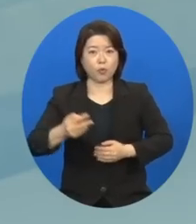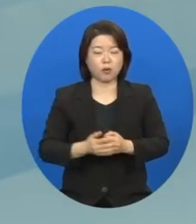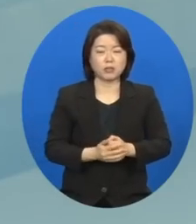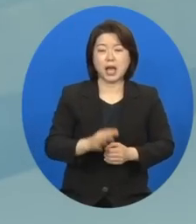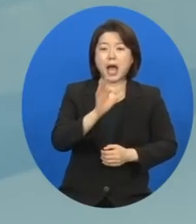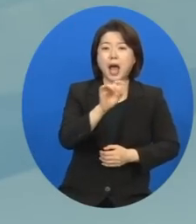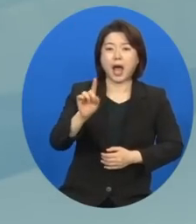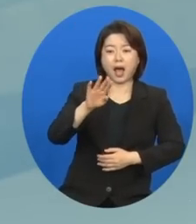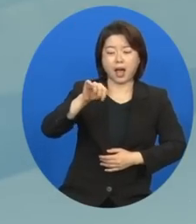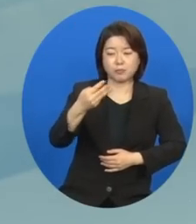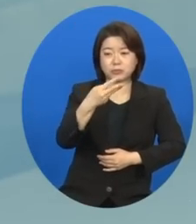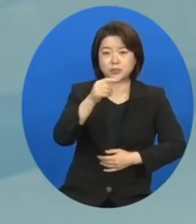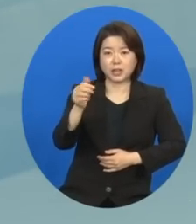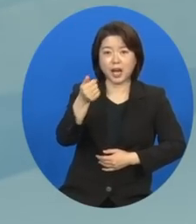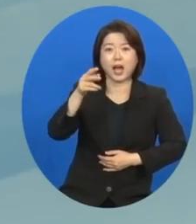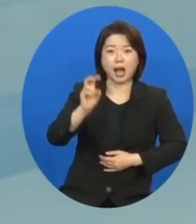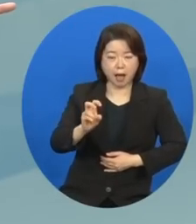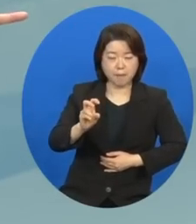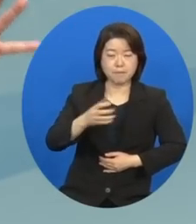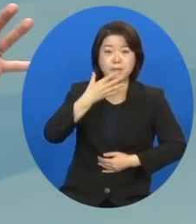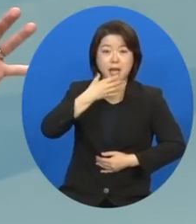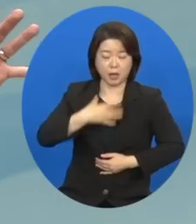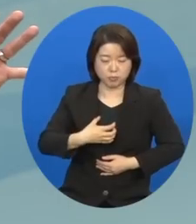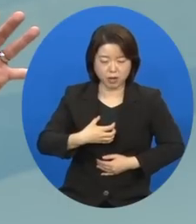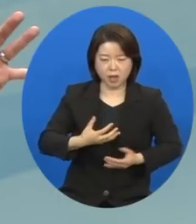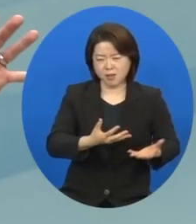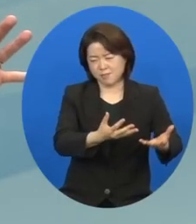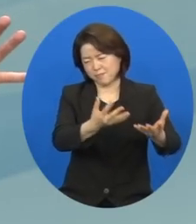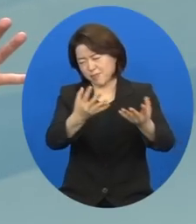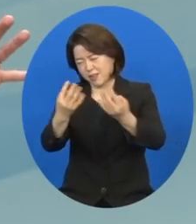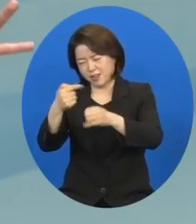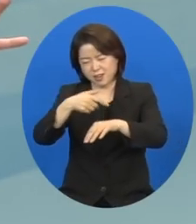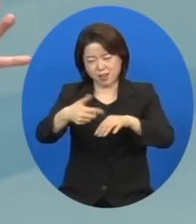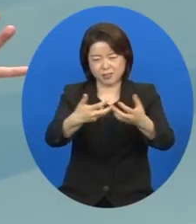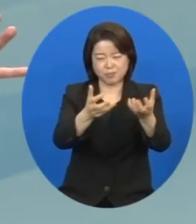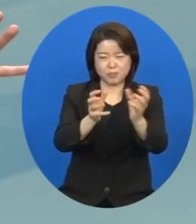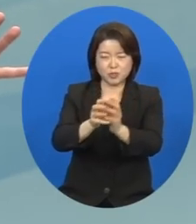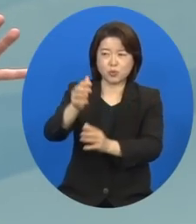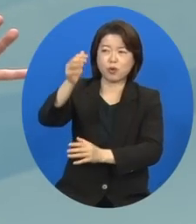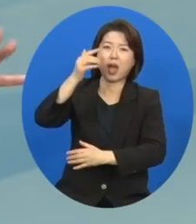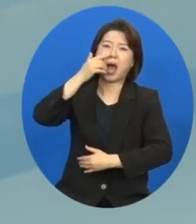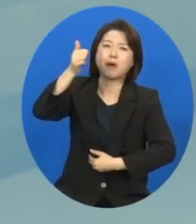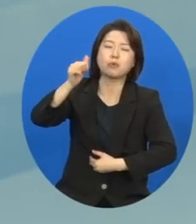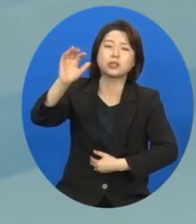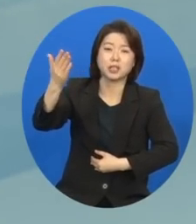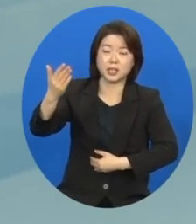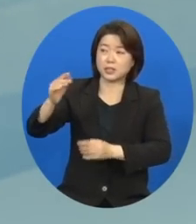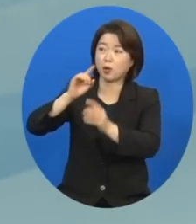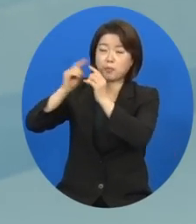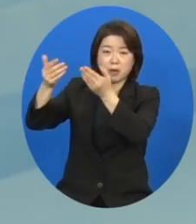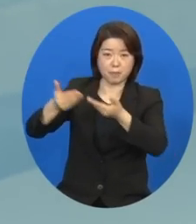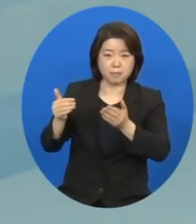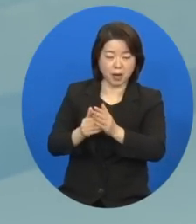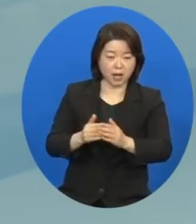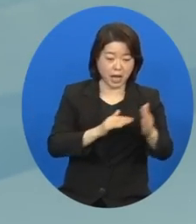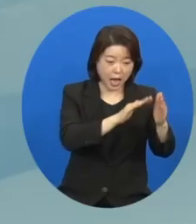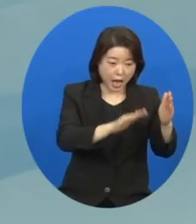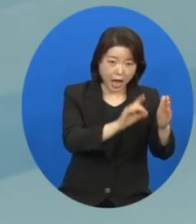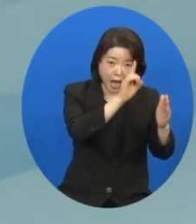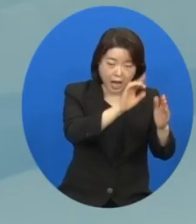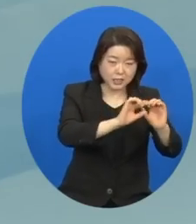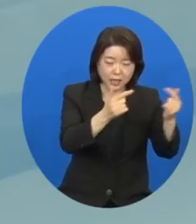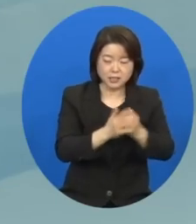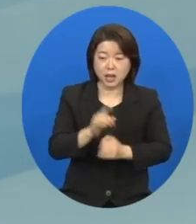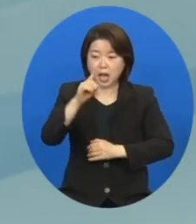너는 수많은 민족의 아버지가 될 것이다 라고 말씀을 하시는 겁니다. 한 가정도 아니고 한